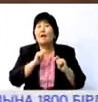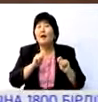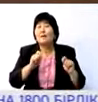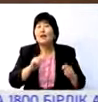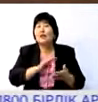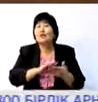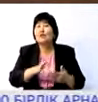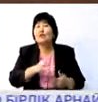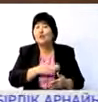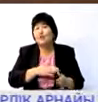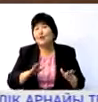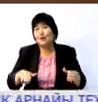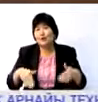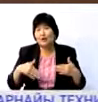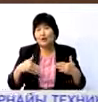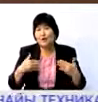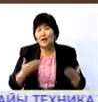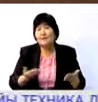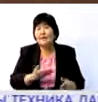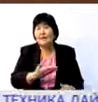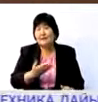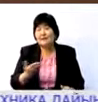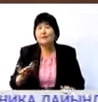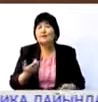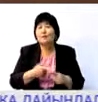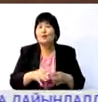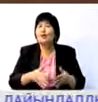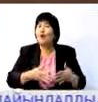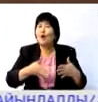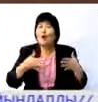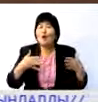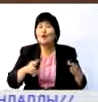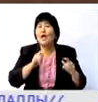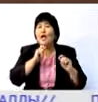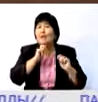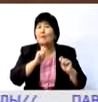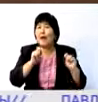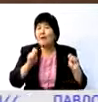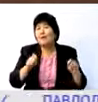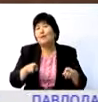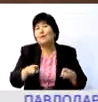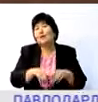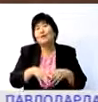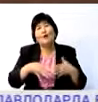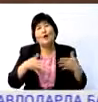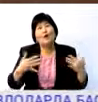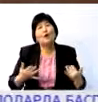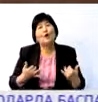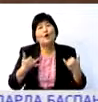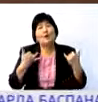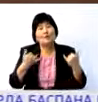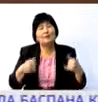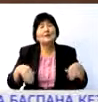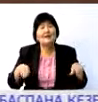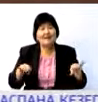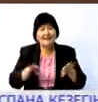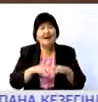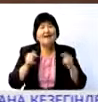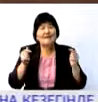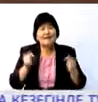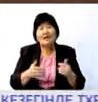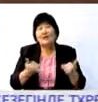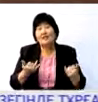шын жүректен құттықтаймыз. Сіздер бұдан да үлкен марапатқа, бұдан да үлкен құрметке лайықсыздар